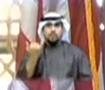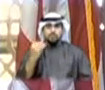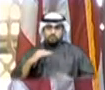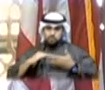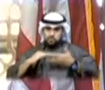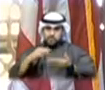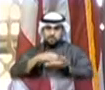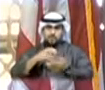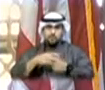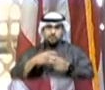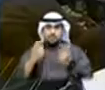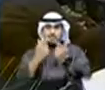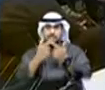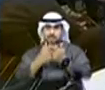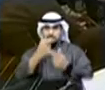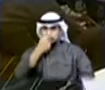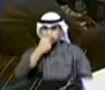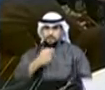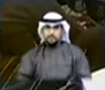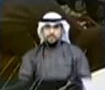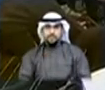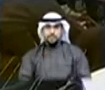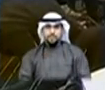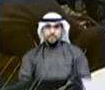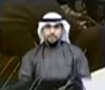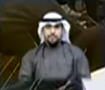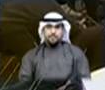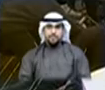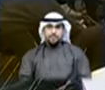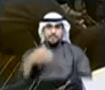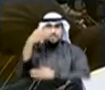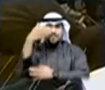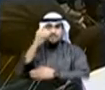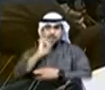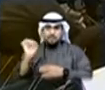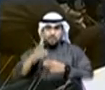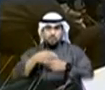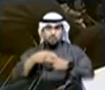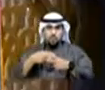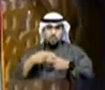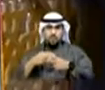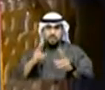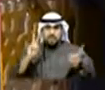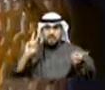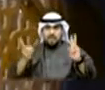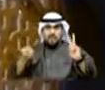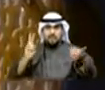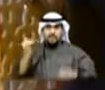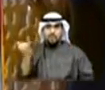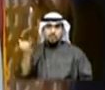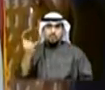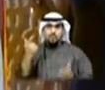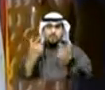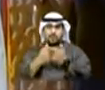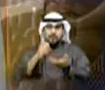نتذكر ونذكر أبناءنا. وقد دأبت سفارة دولة الكويت في واشنطن على الاحتفال بذكرى حرب التحرير بدعوة